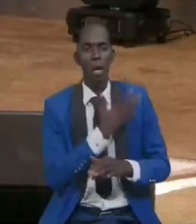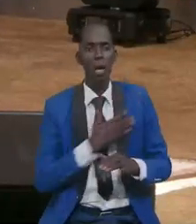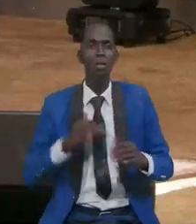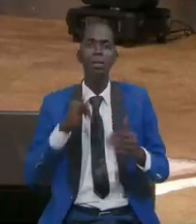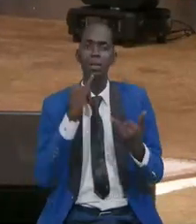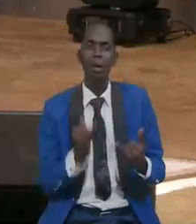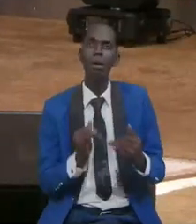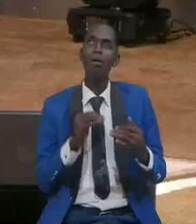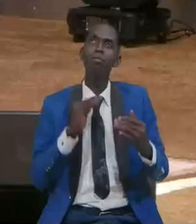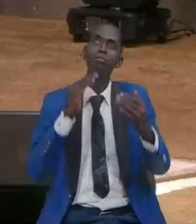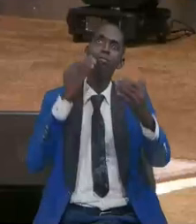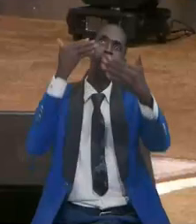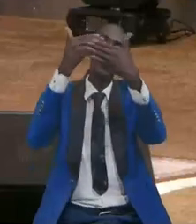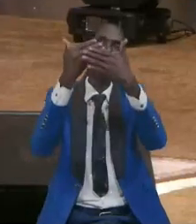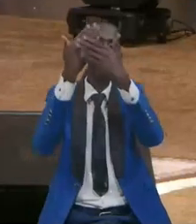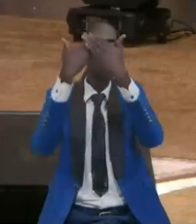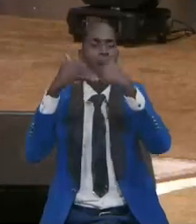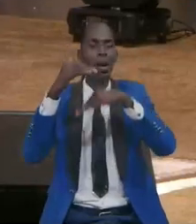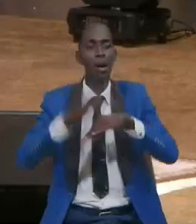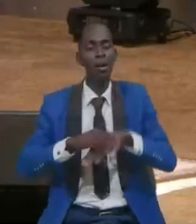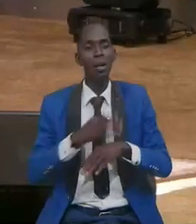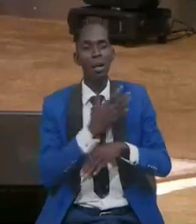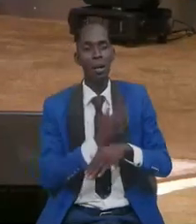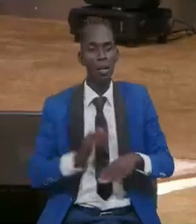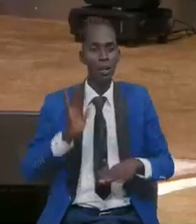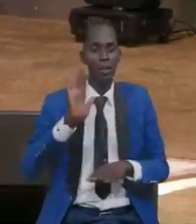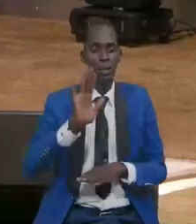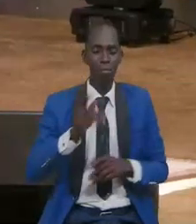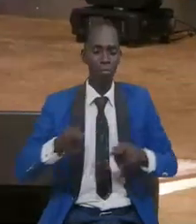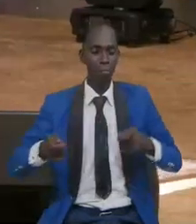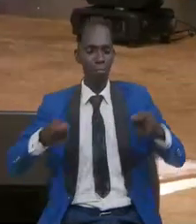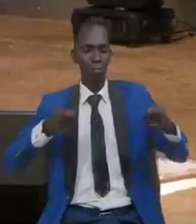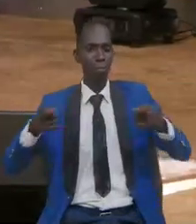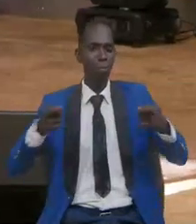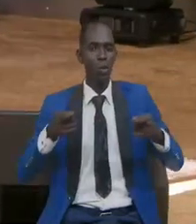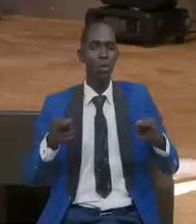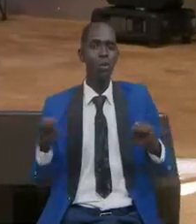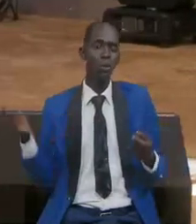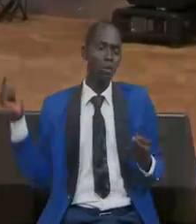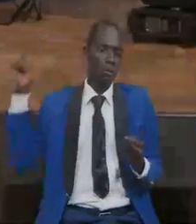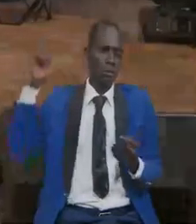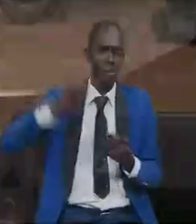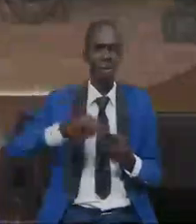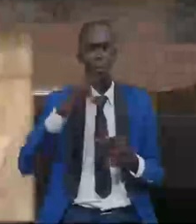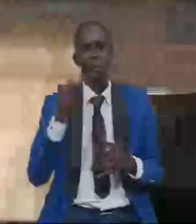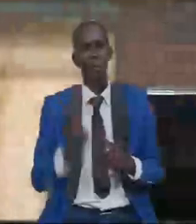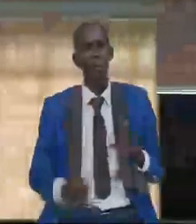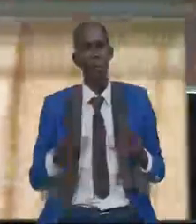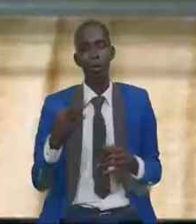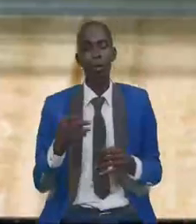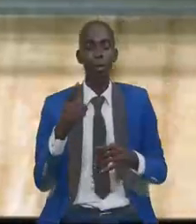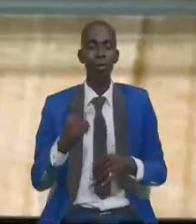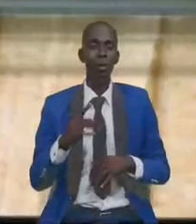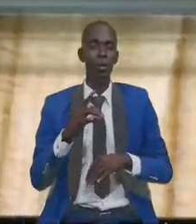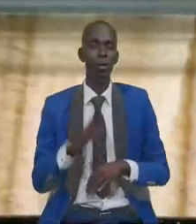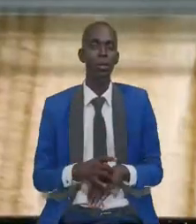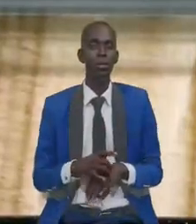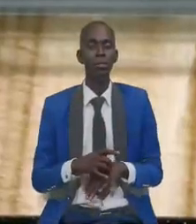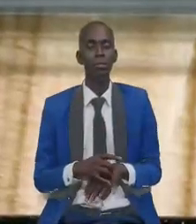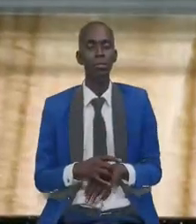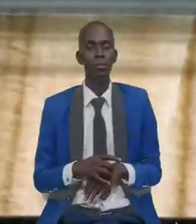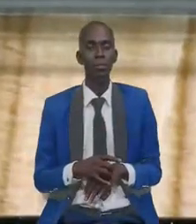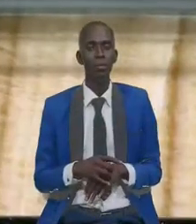s'est élevé jusqu'aux cieux, et dont la domination s'étend jusqu'aux extrémités de la terre.